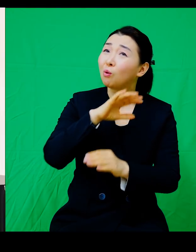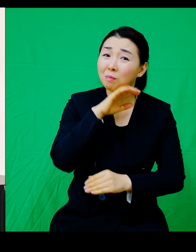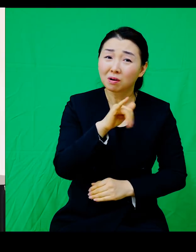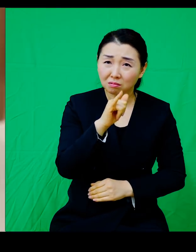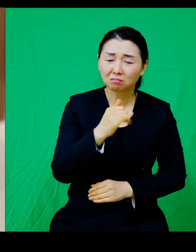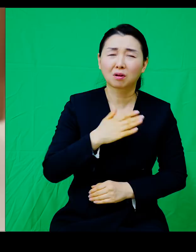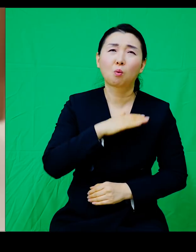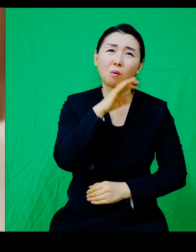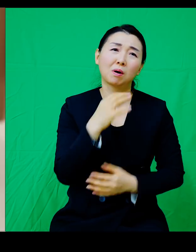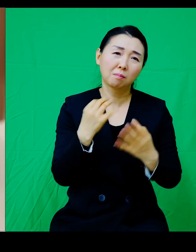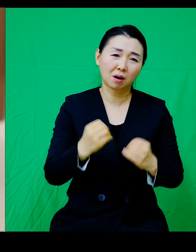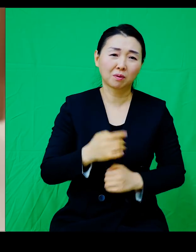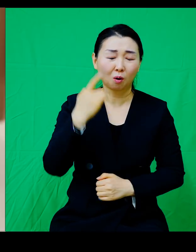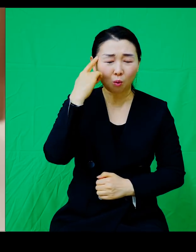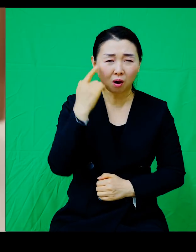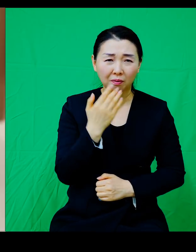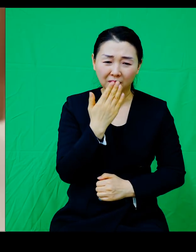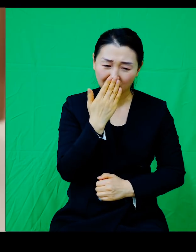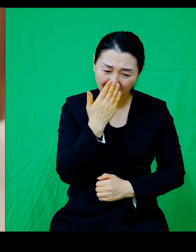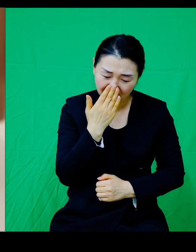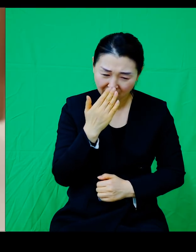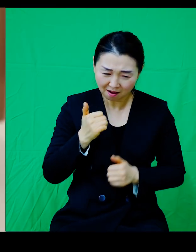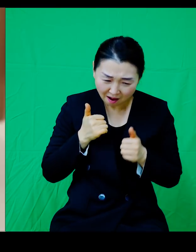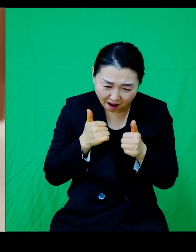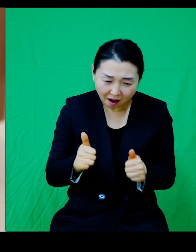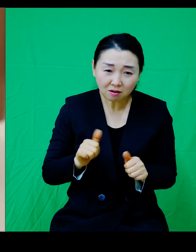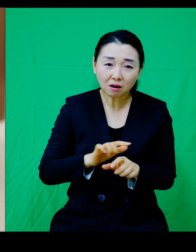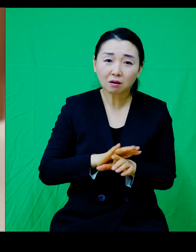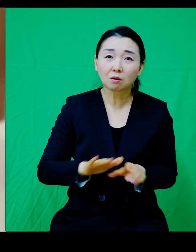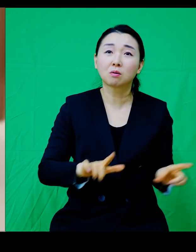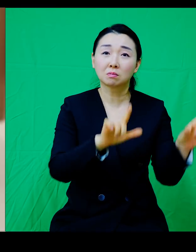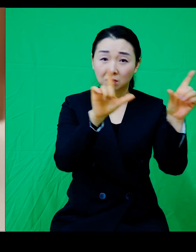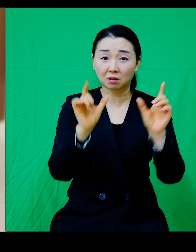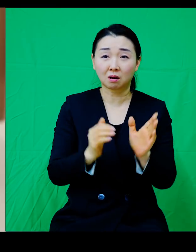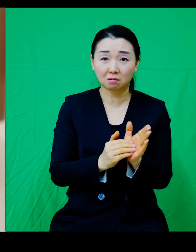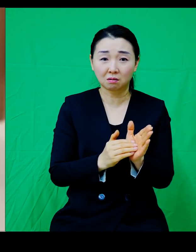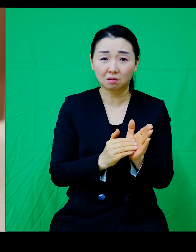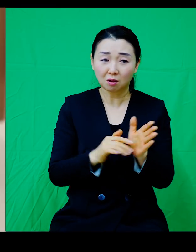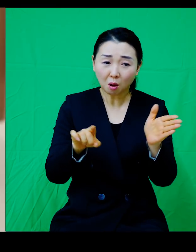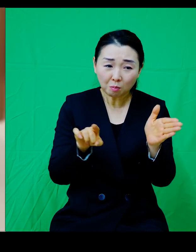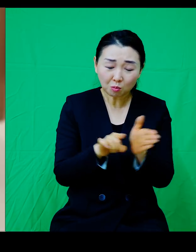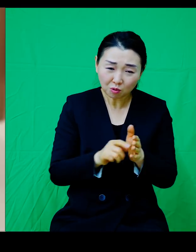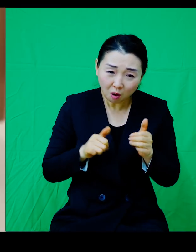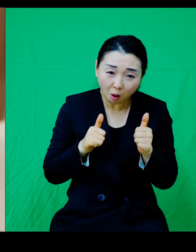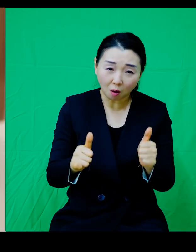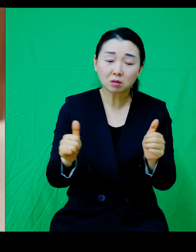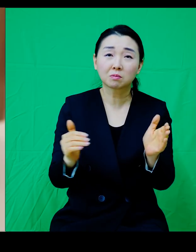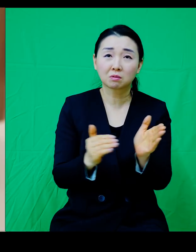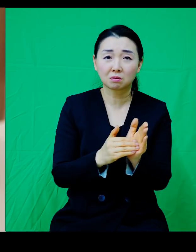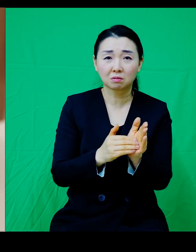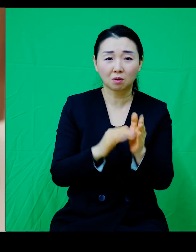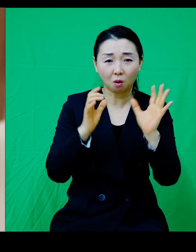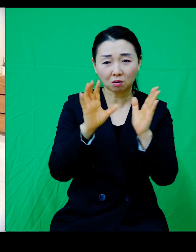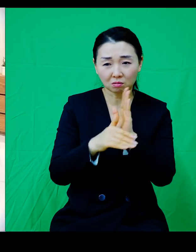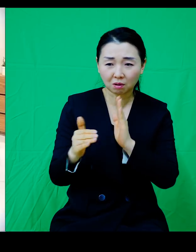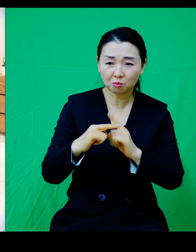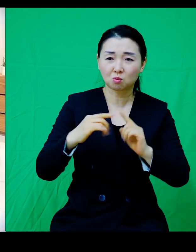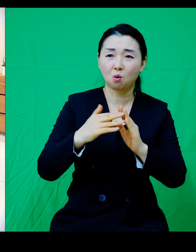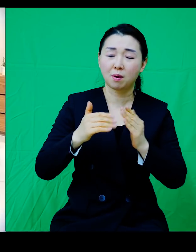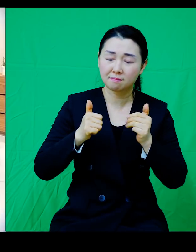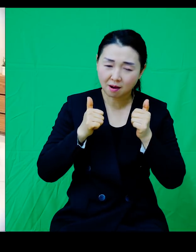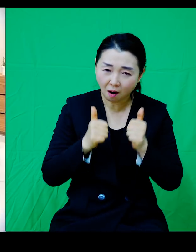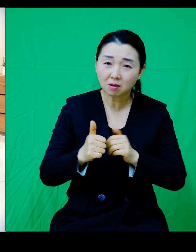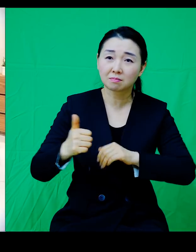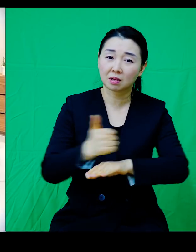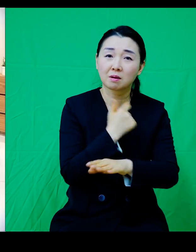저는 되게 착실하게 되게 잘 살았거든요. 네네. 그래서 되게 믿음 생활도 열심히 했고 어렸을 때부터 계속 교회도 정말 열심히